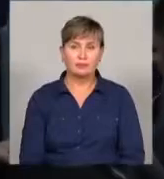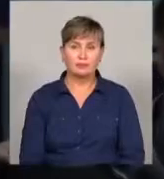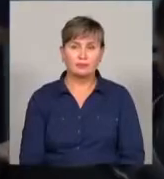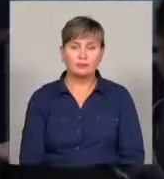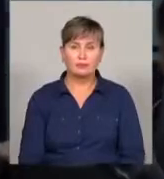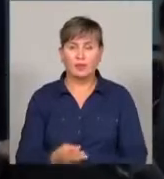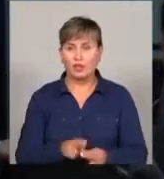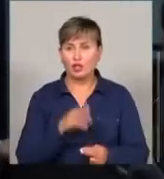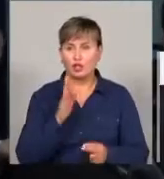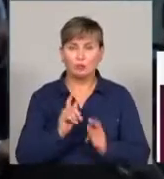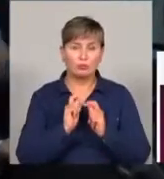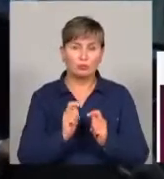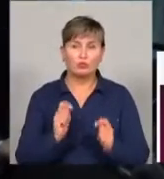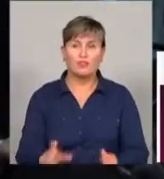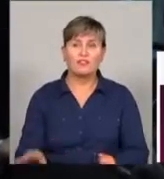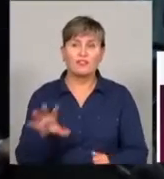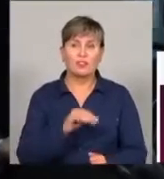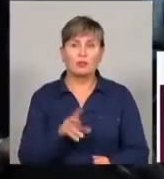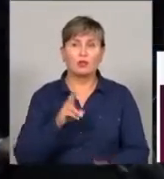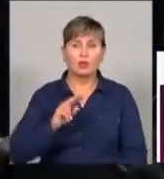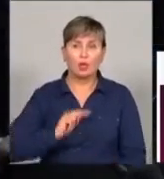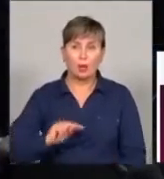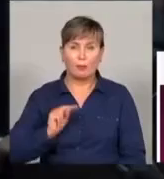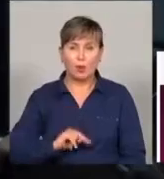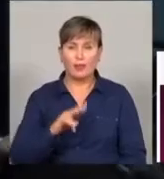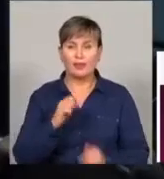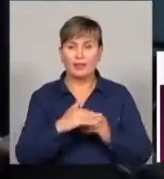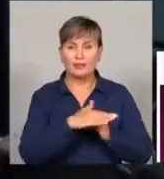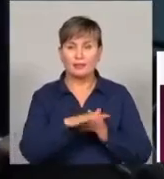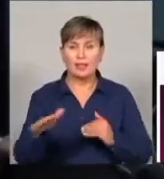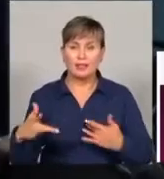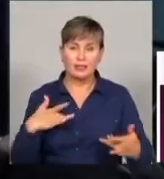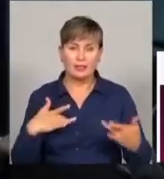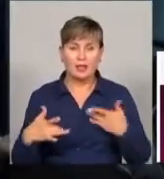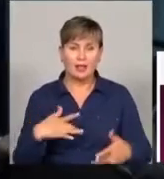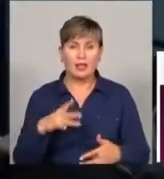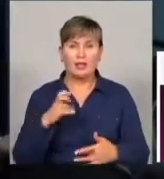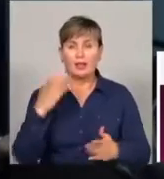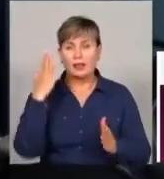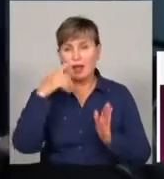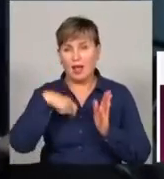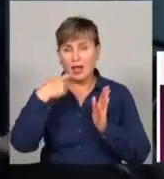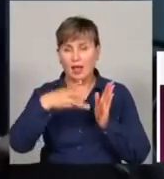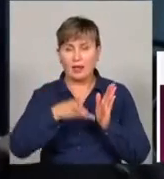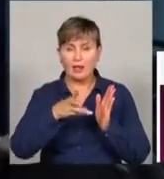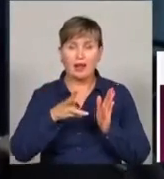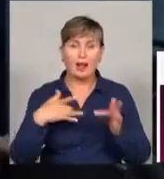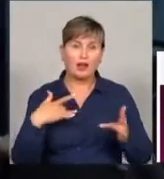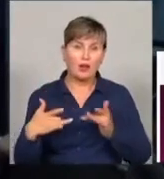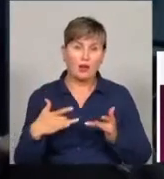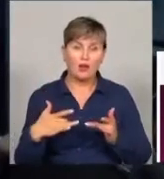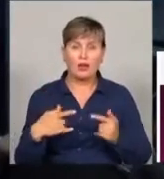Оно будет присуждаться всем, кто работает на сцене театров и на экраны делают роли